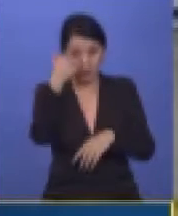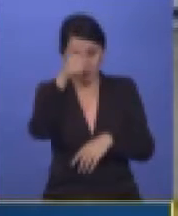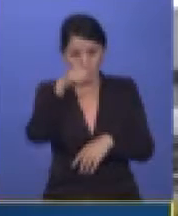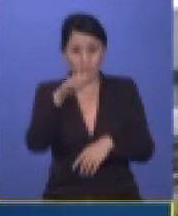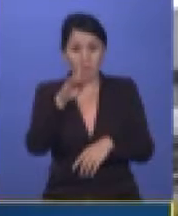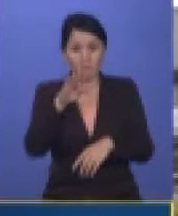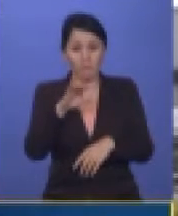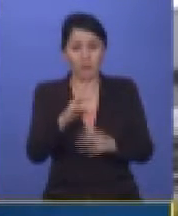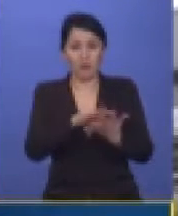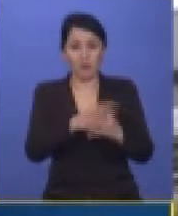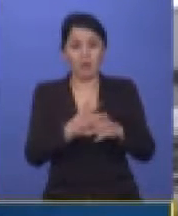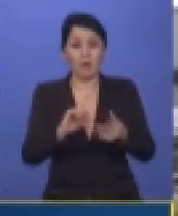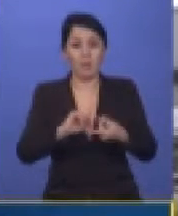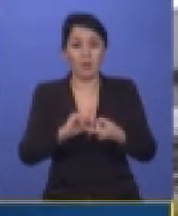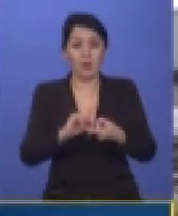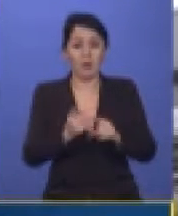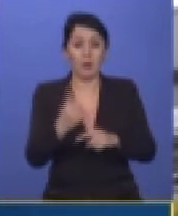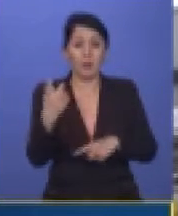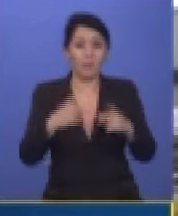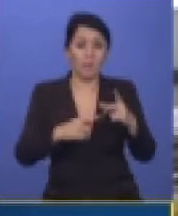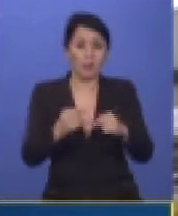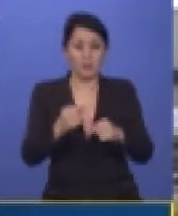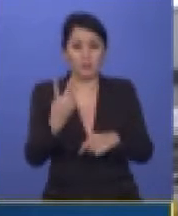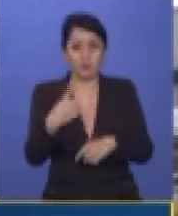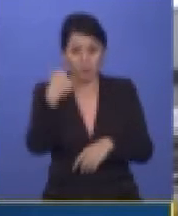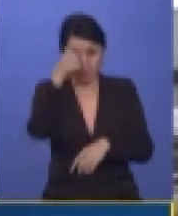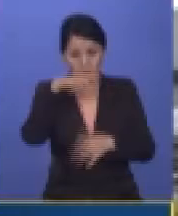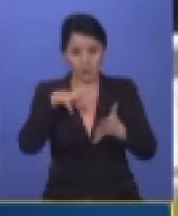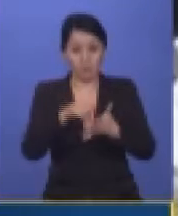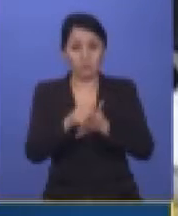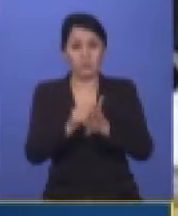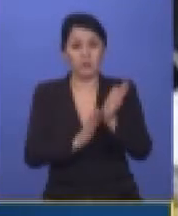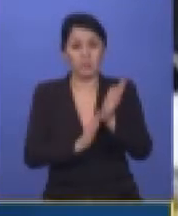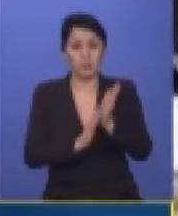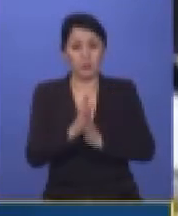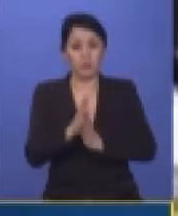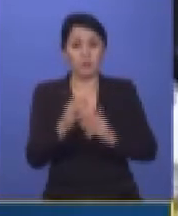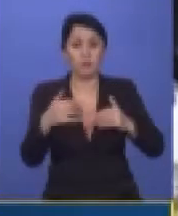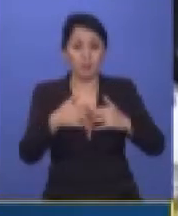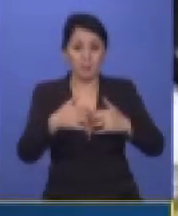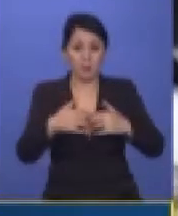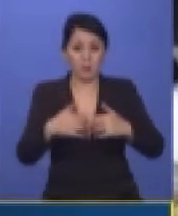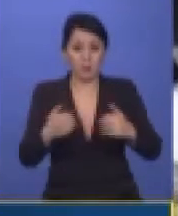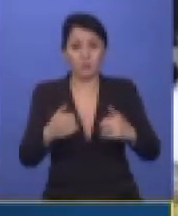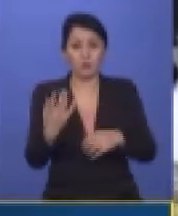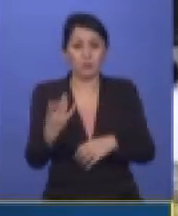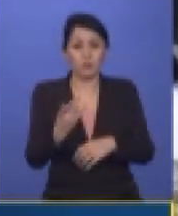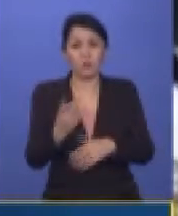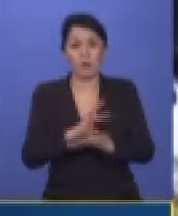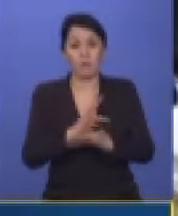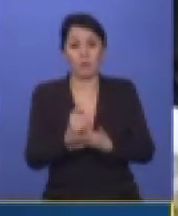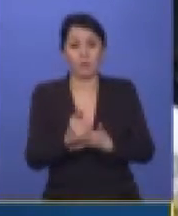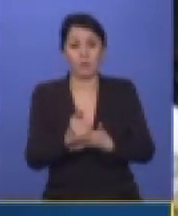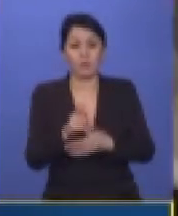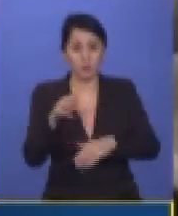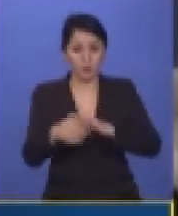возвышен КСК и переработка продукции. Предприятие 20 лет занимается растениеводством, но без животноводства население обойтись, говорят аграрии.